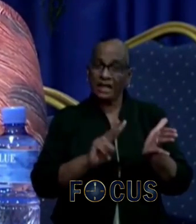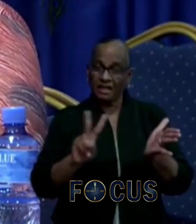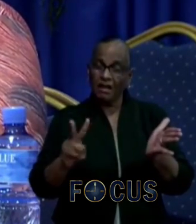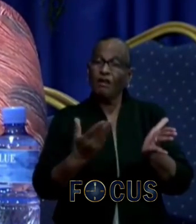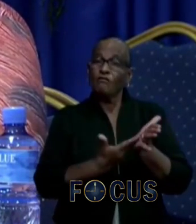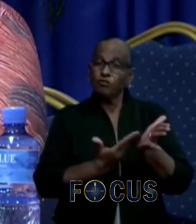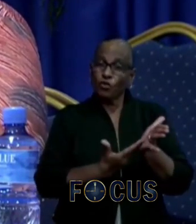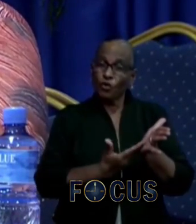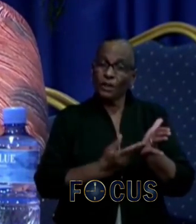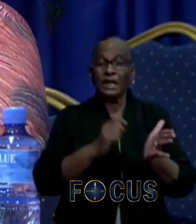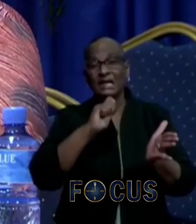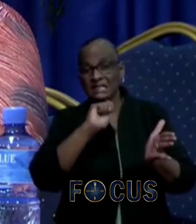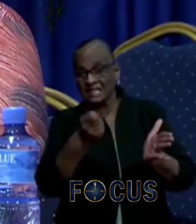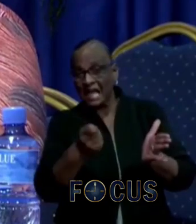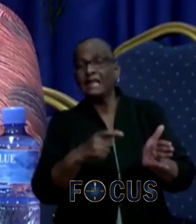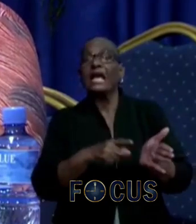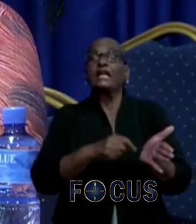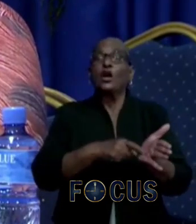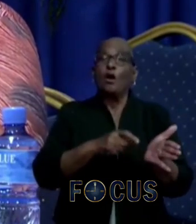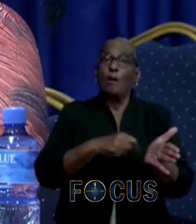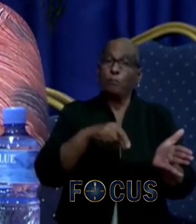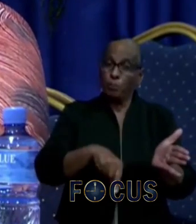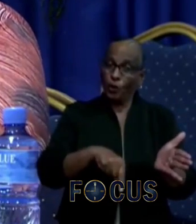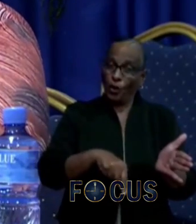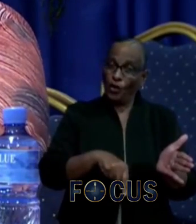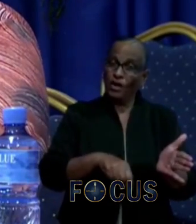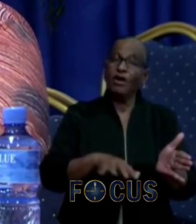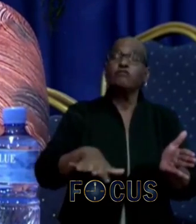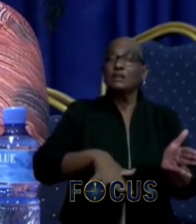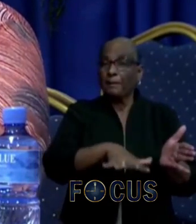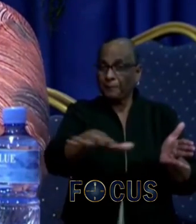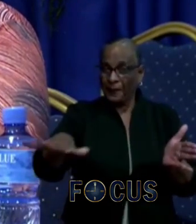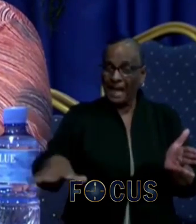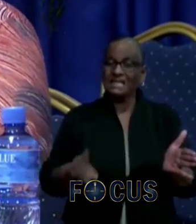die gesteld en gehanteerd worden door de plaatselijke